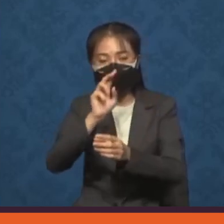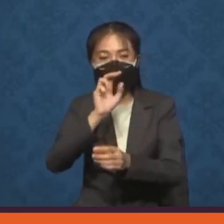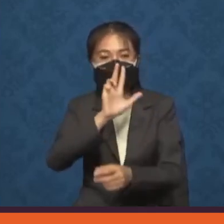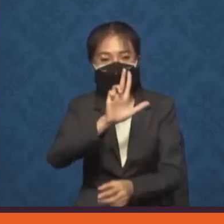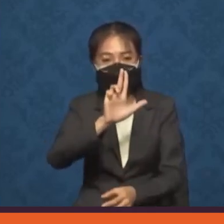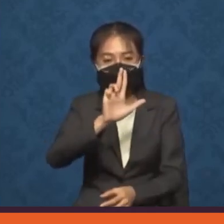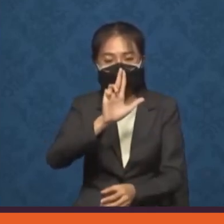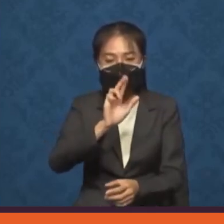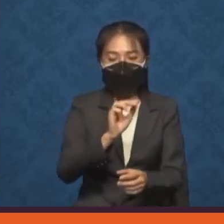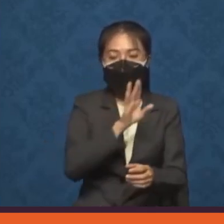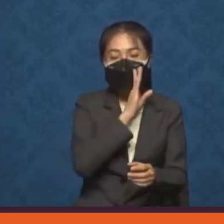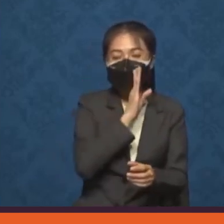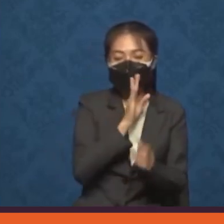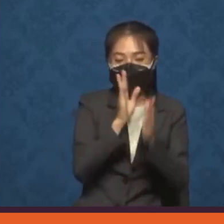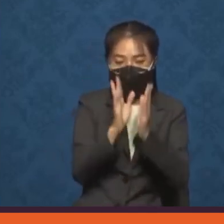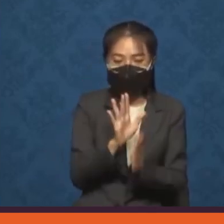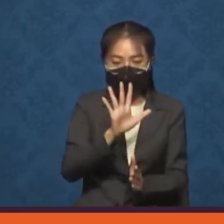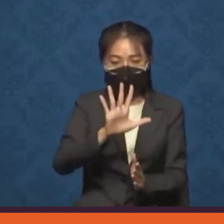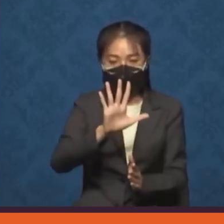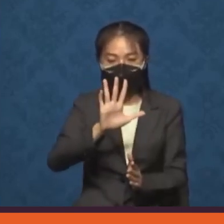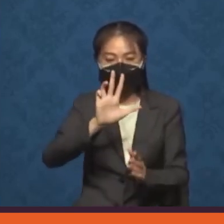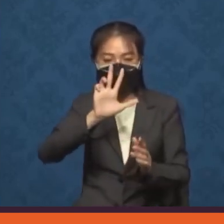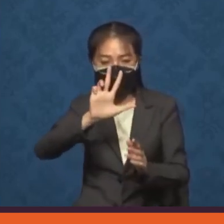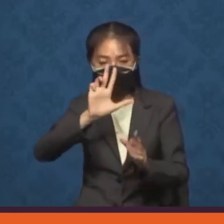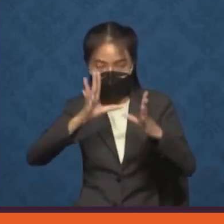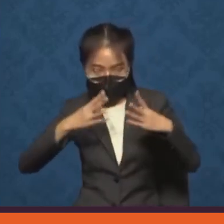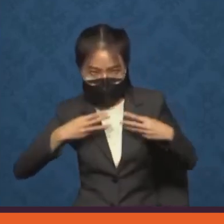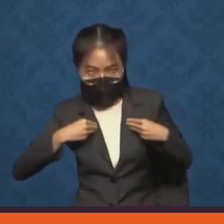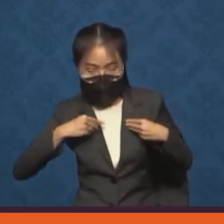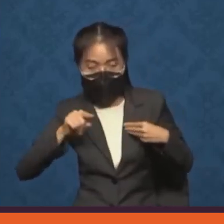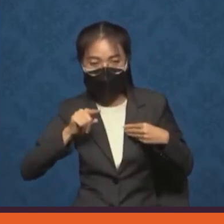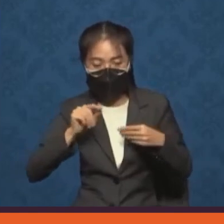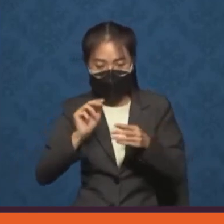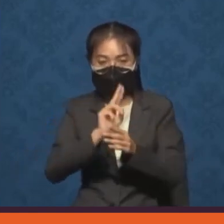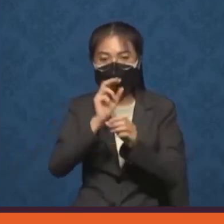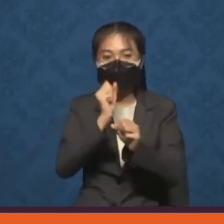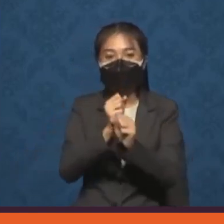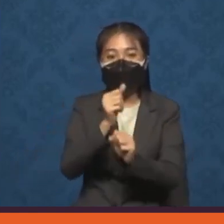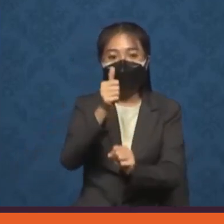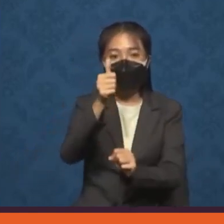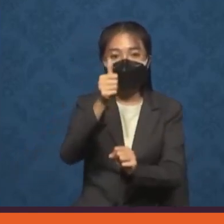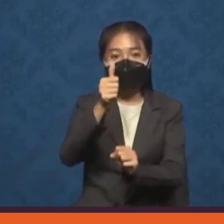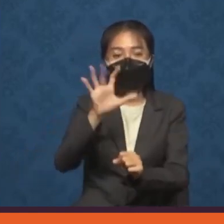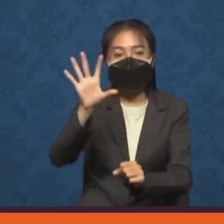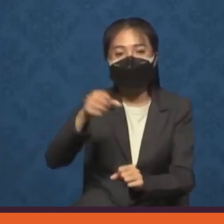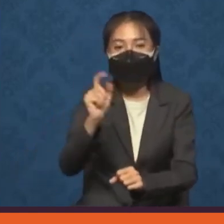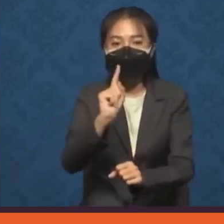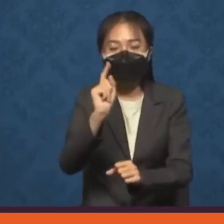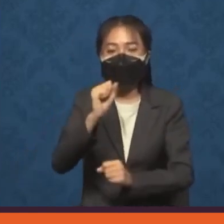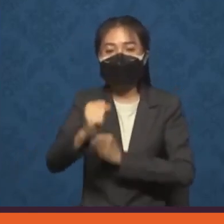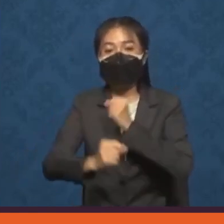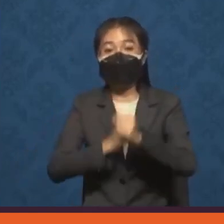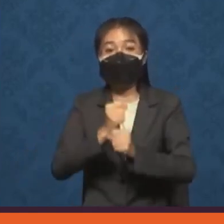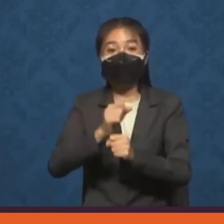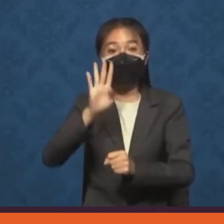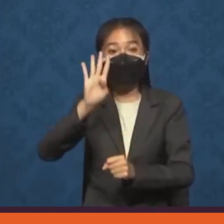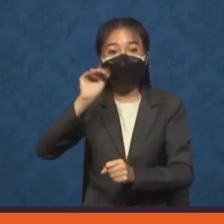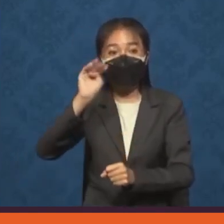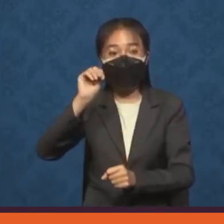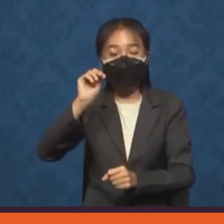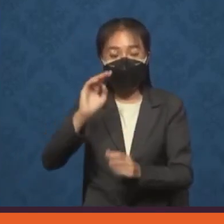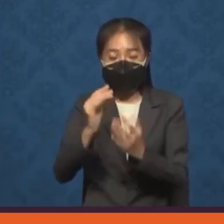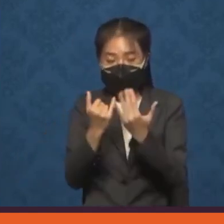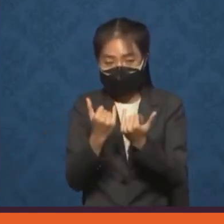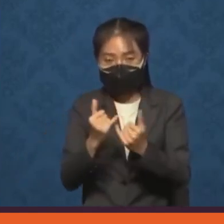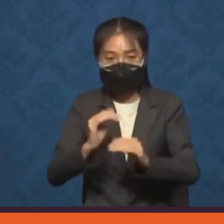น5ดังนั้นผมไม่ได้คิดอะไรมาจากที่อื่นใดเลยครับอันนี้เอามาจากรัฐธรรมนูญ40ครับและรัฐธรรมนูญ60มันเลิกตรงนี้ไป